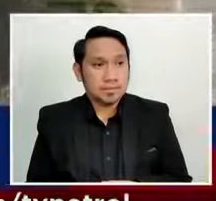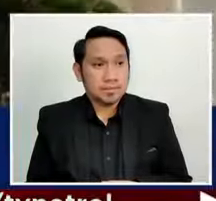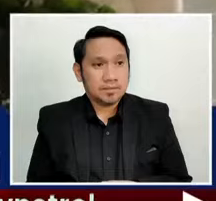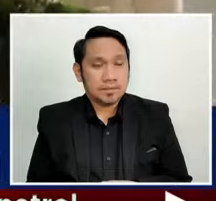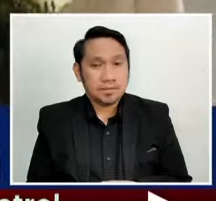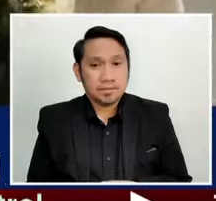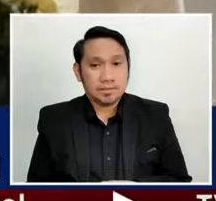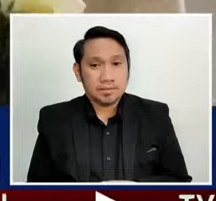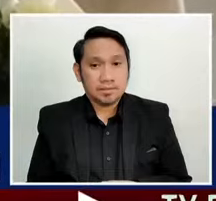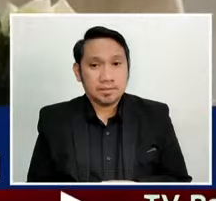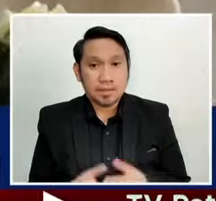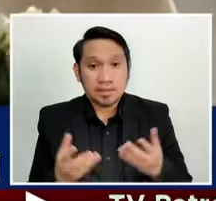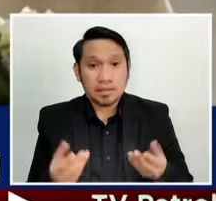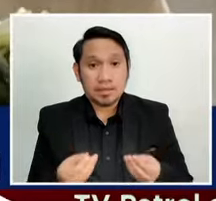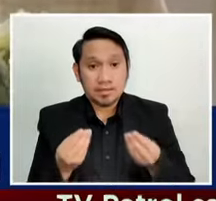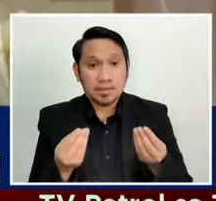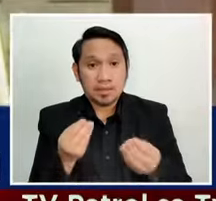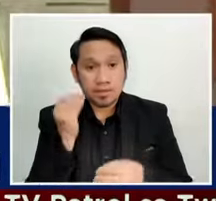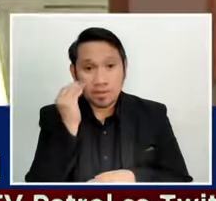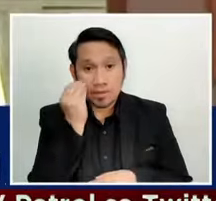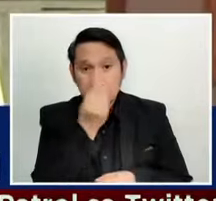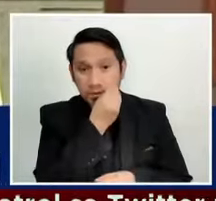Nag-alay ng bulaklak